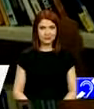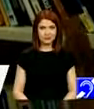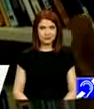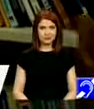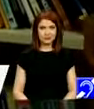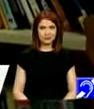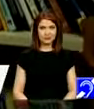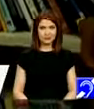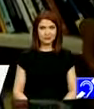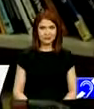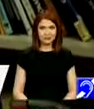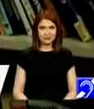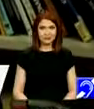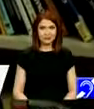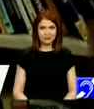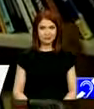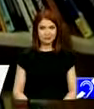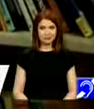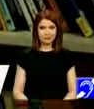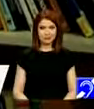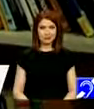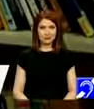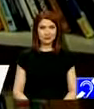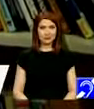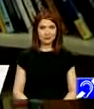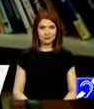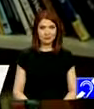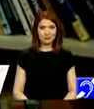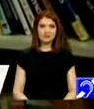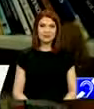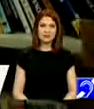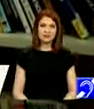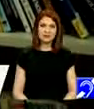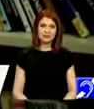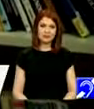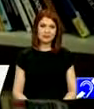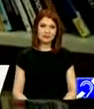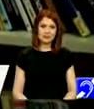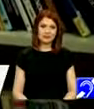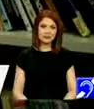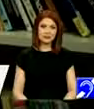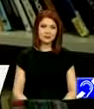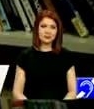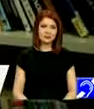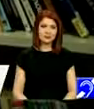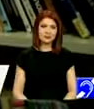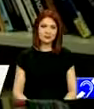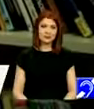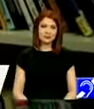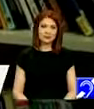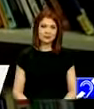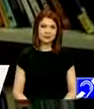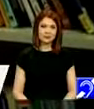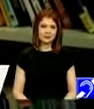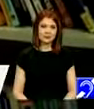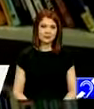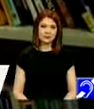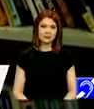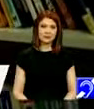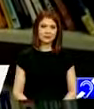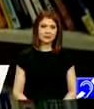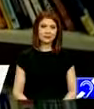I want to learn Romanian language because I must respect all people and